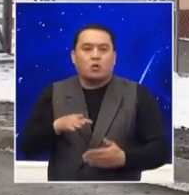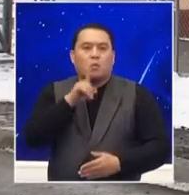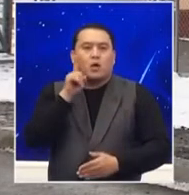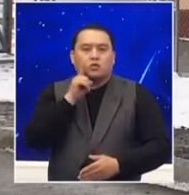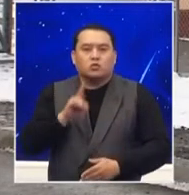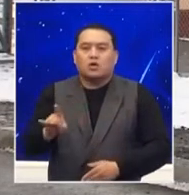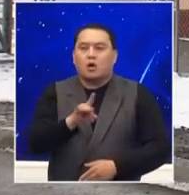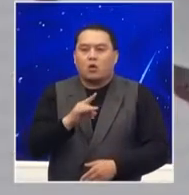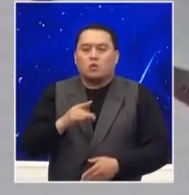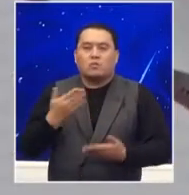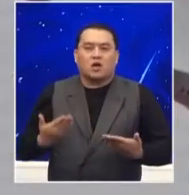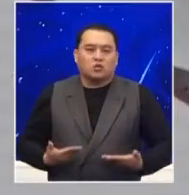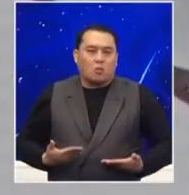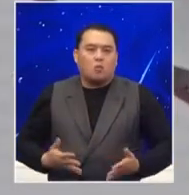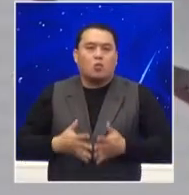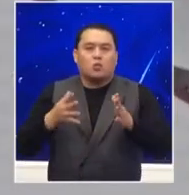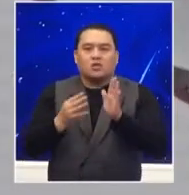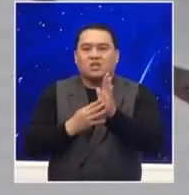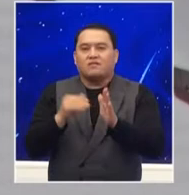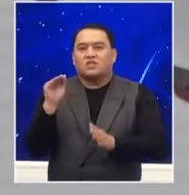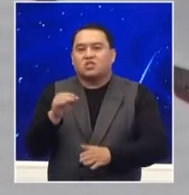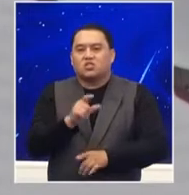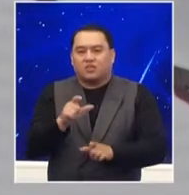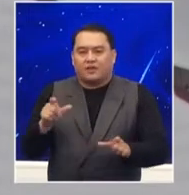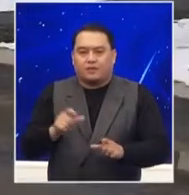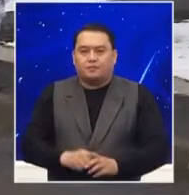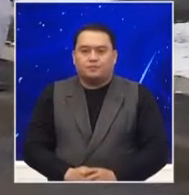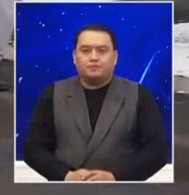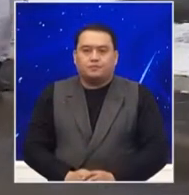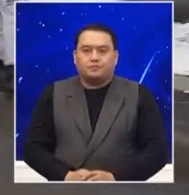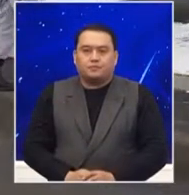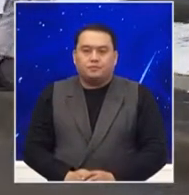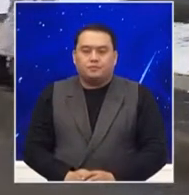в Райымбекском районе проживает чуть более 9500 человек.